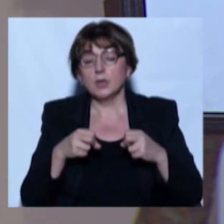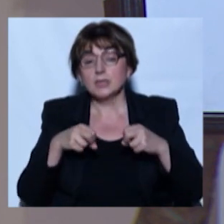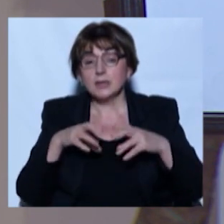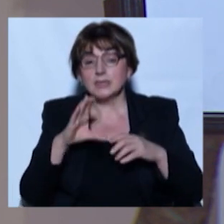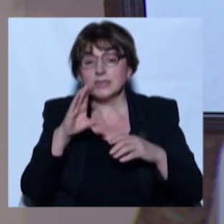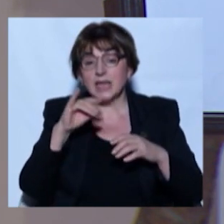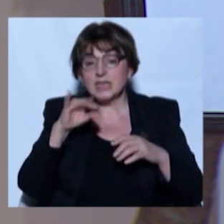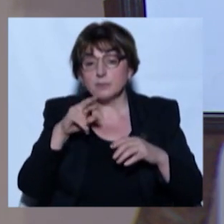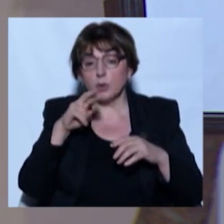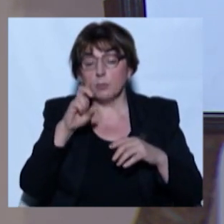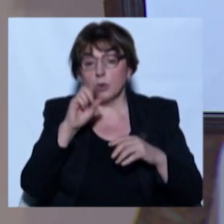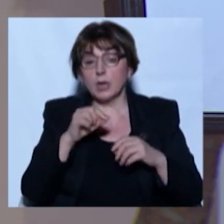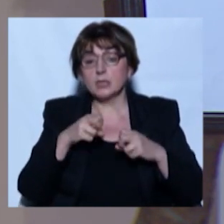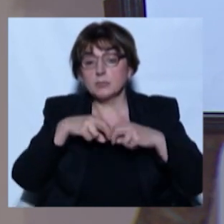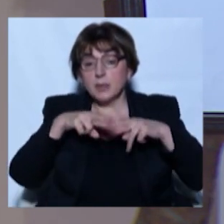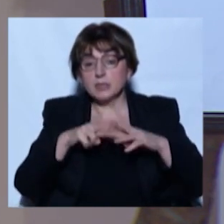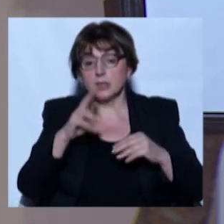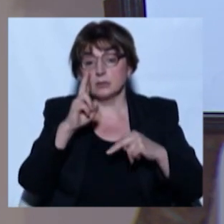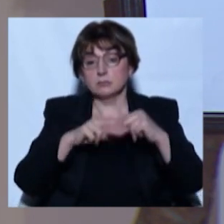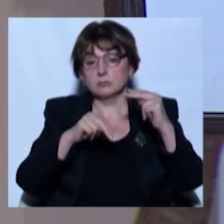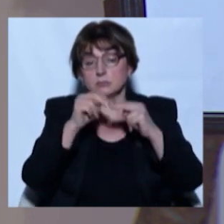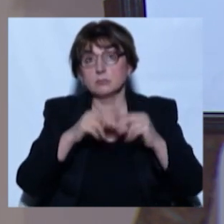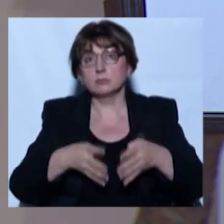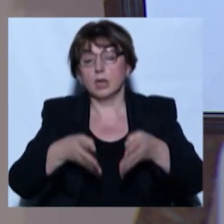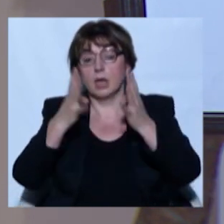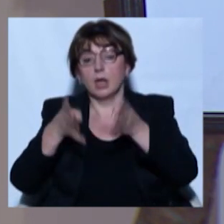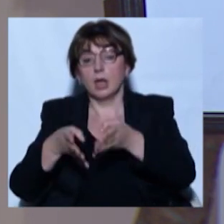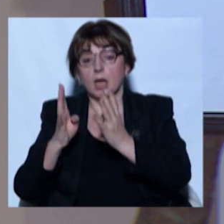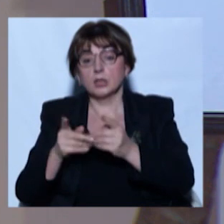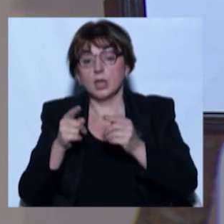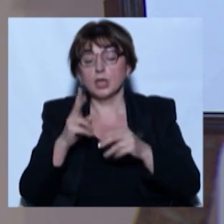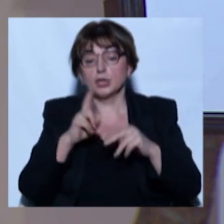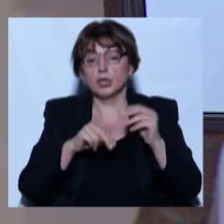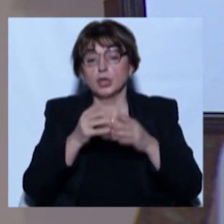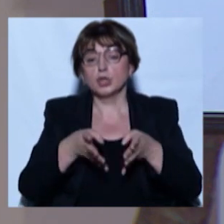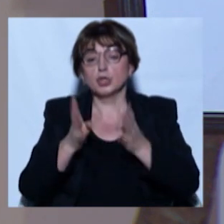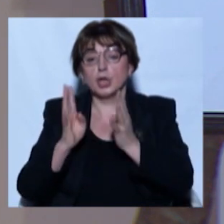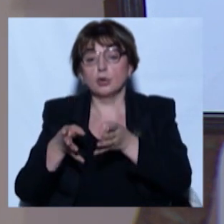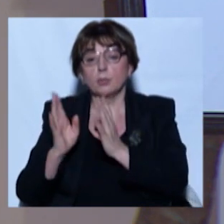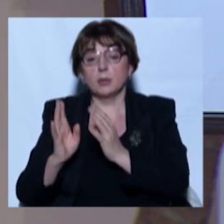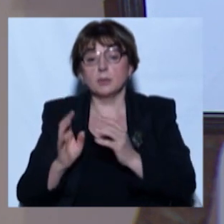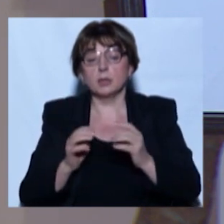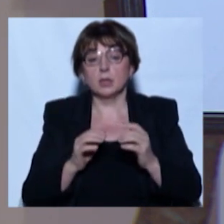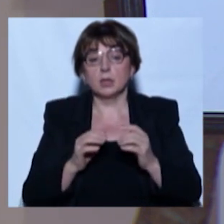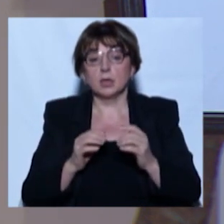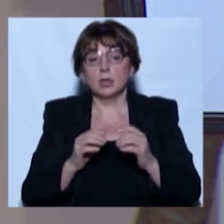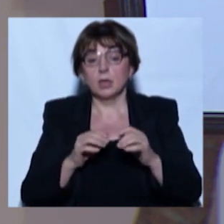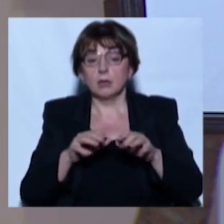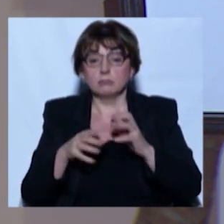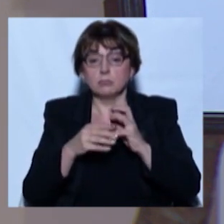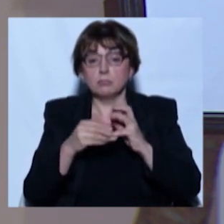სეისმომდე შენობებს აშენებენ. ეს შენობები, ესე იგი,